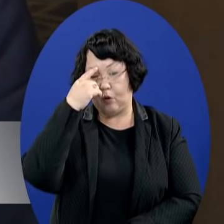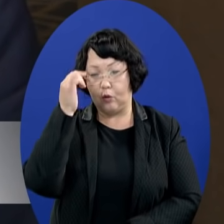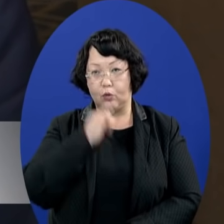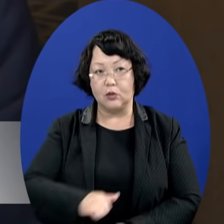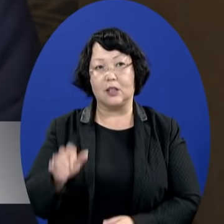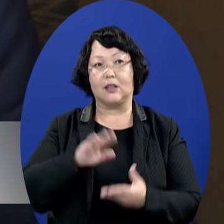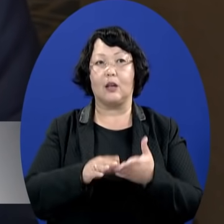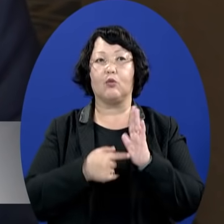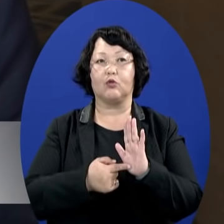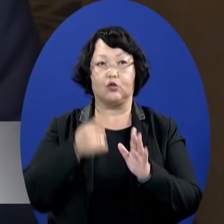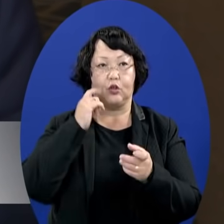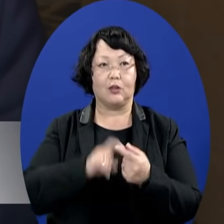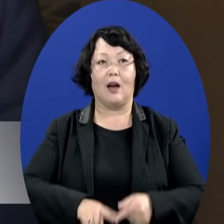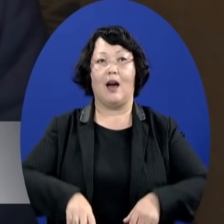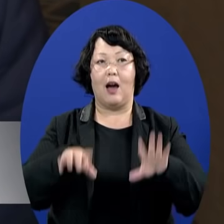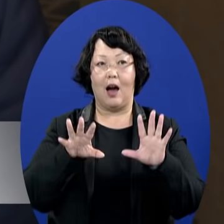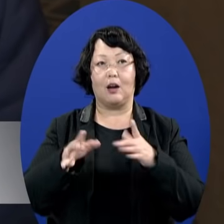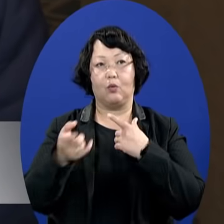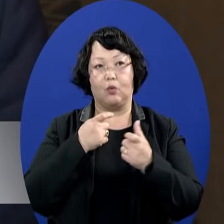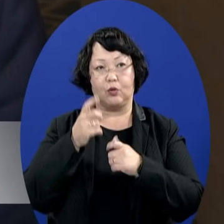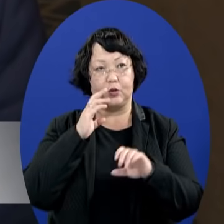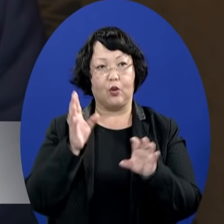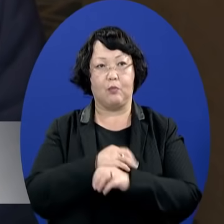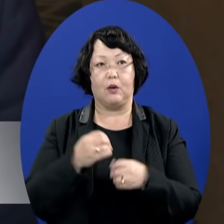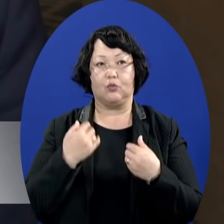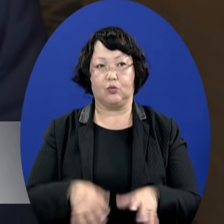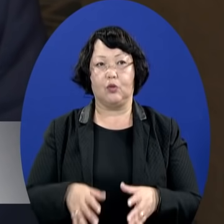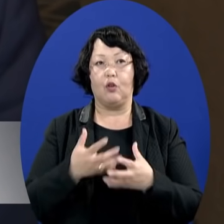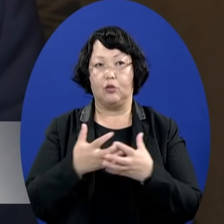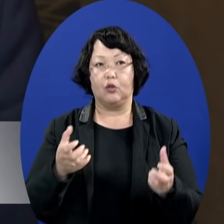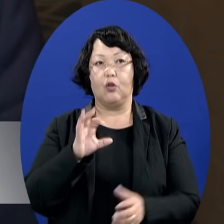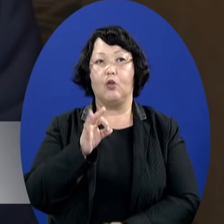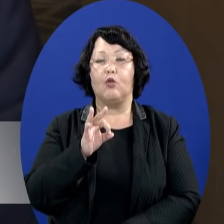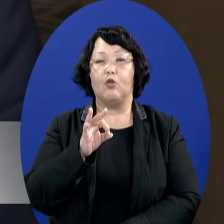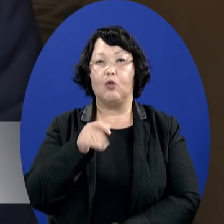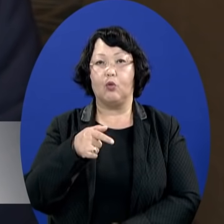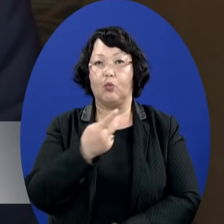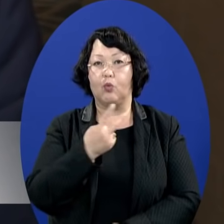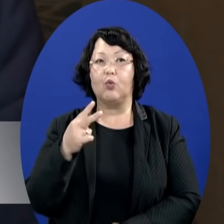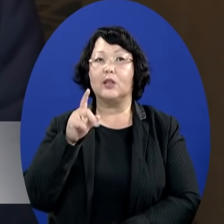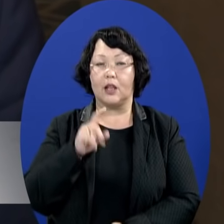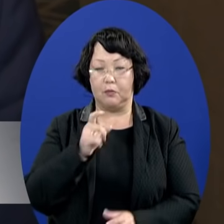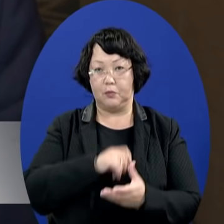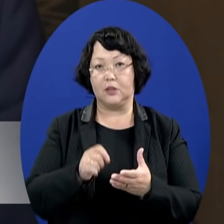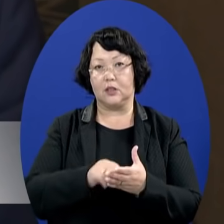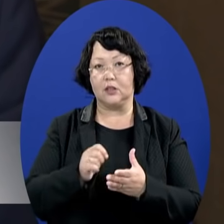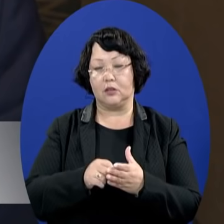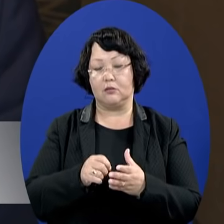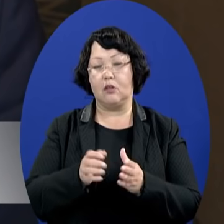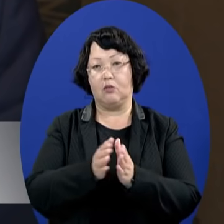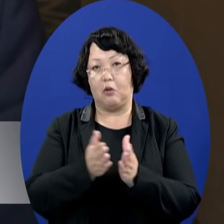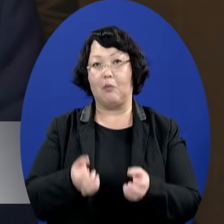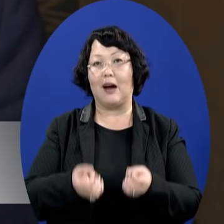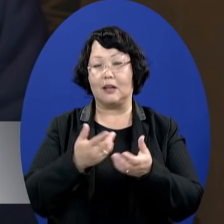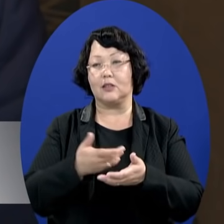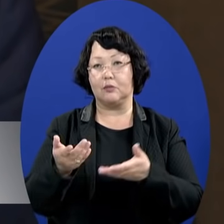сурталчлах талаар одоо 10 турал зохион байгуулсан. За бас олон өгүүлэл одоо бас бичиж хэвлүүлсэн. Энийг одоо бас үнэлж